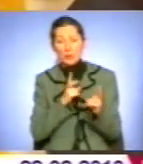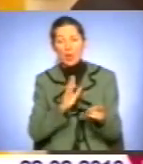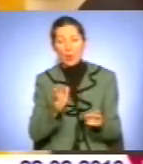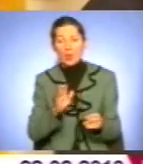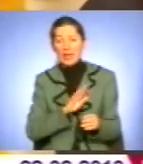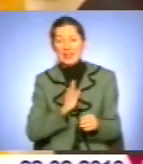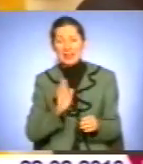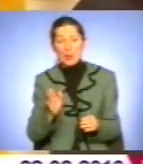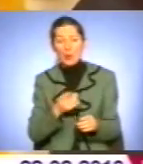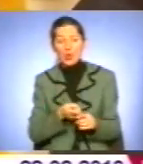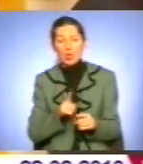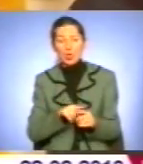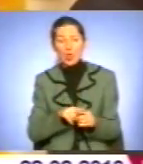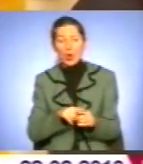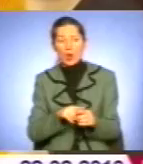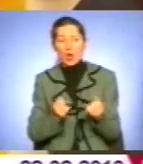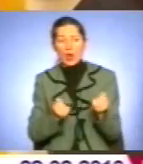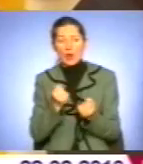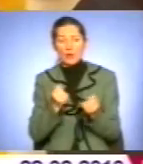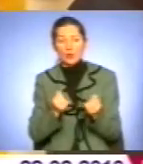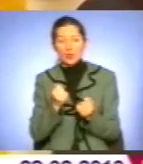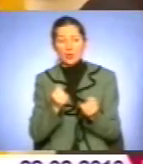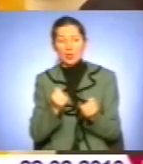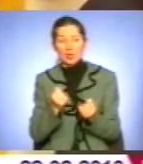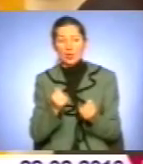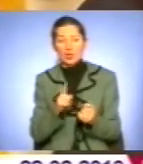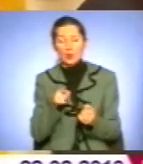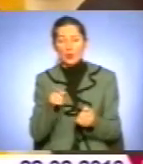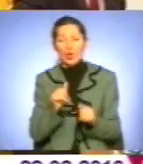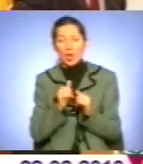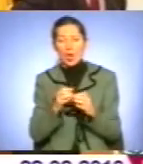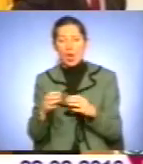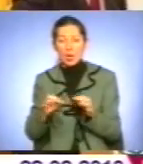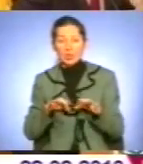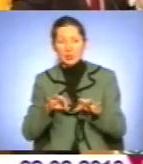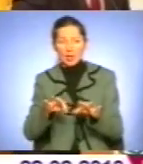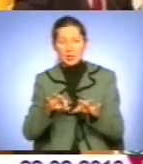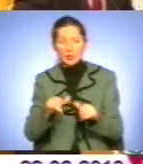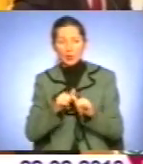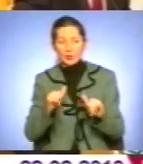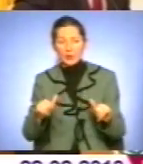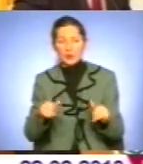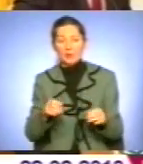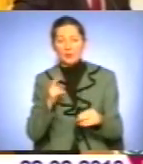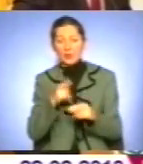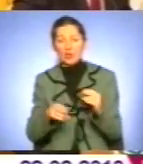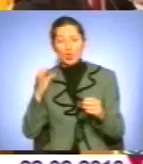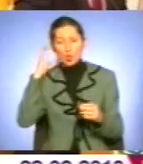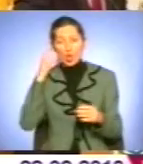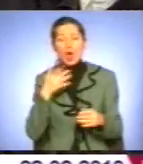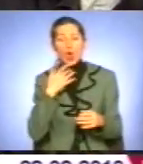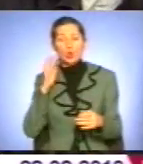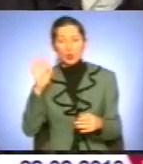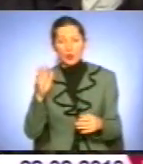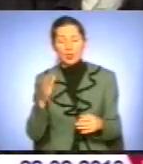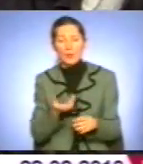цього протистояння водій пільгових, щоб той транспорт розвивався. Завершилося громадське слухання голосуванням. Абсолютна